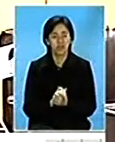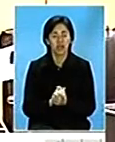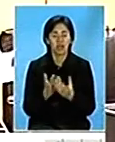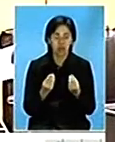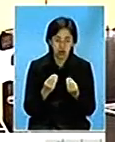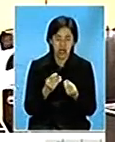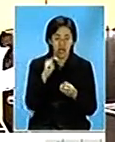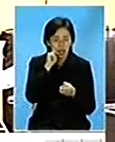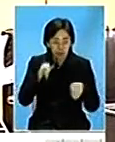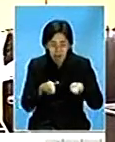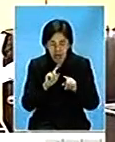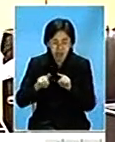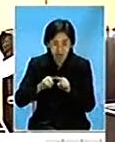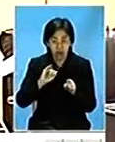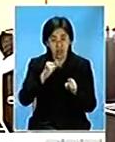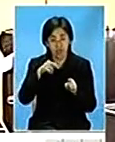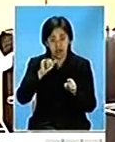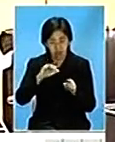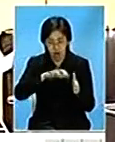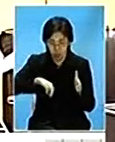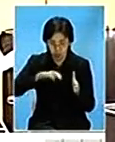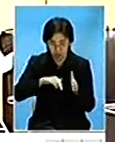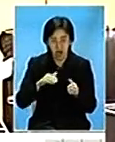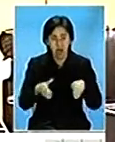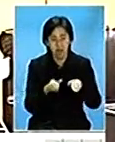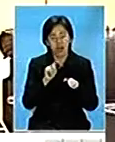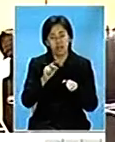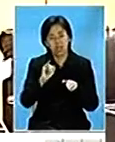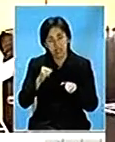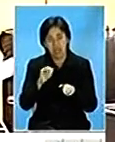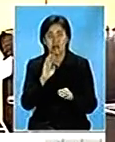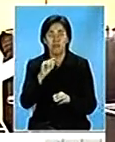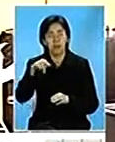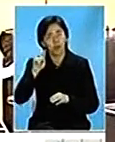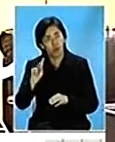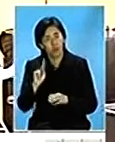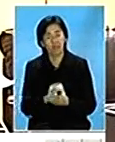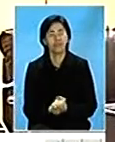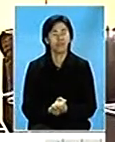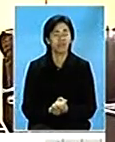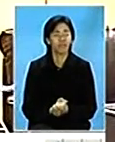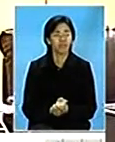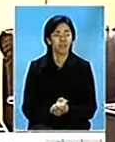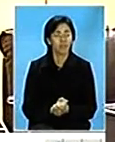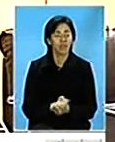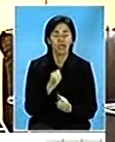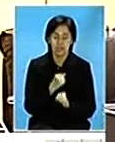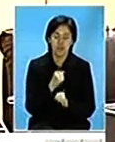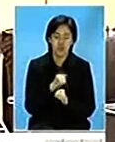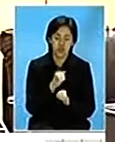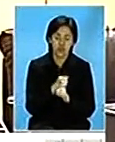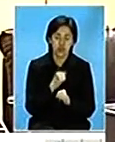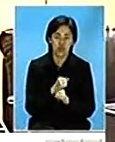ากแม่น้ำเจ้าพยาท่าจีนบางประกงครับและกำลังดำเนินการอ